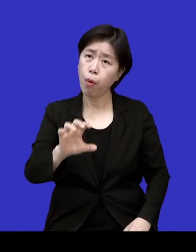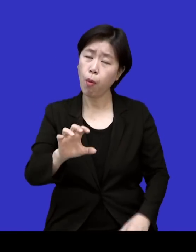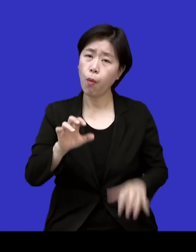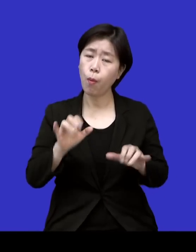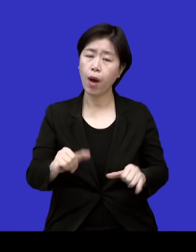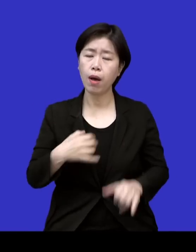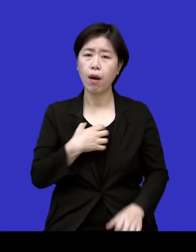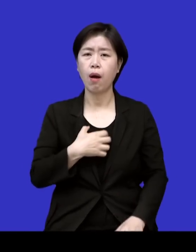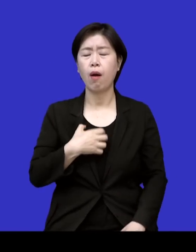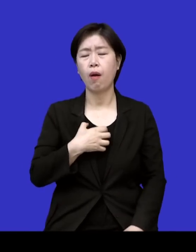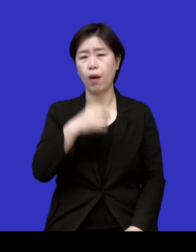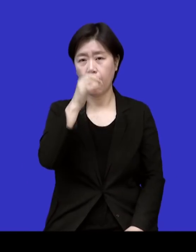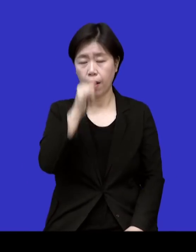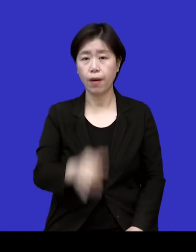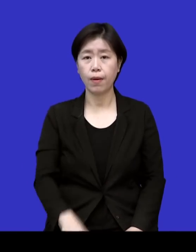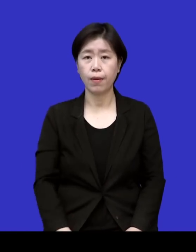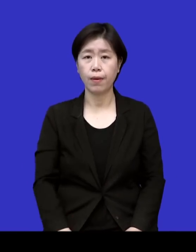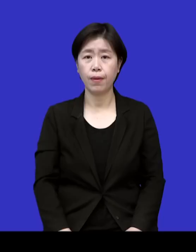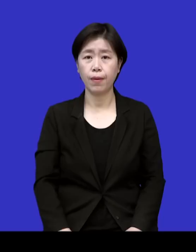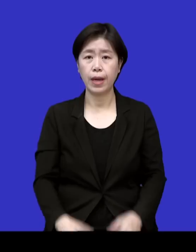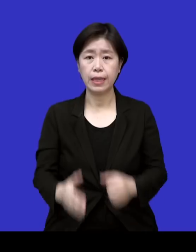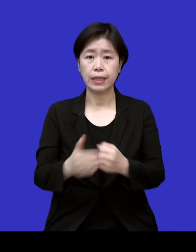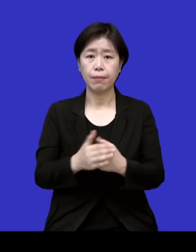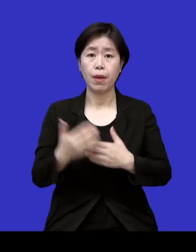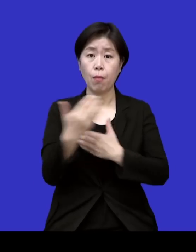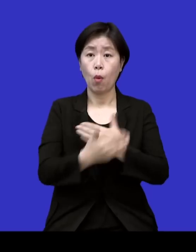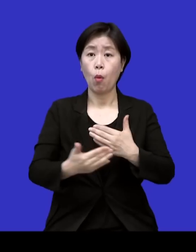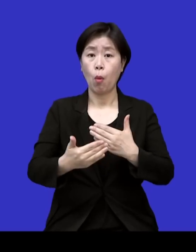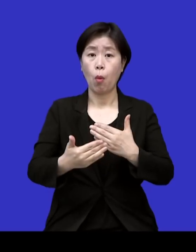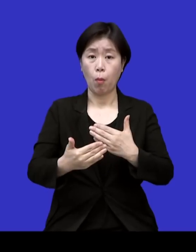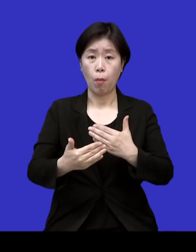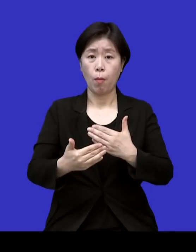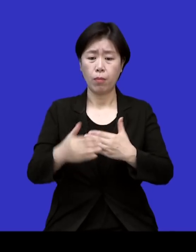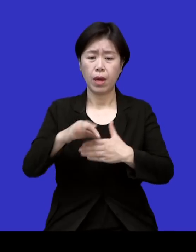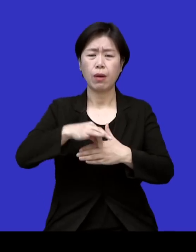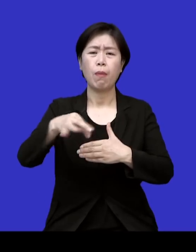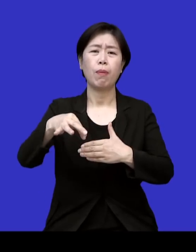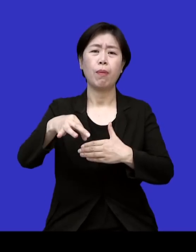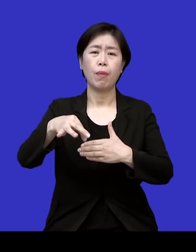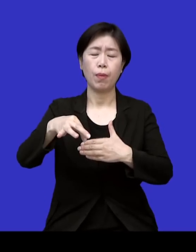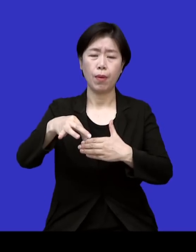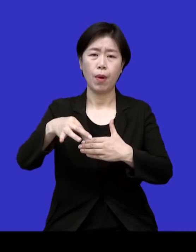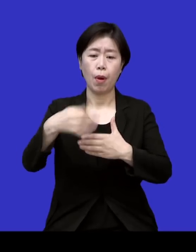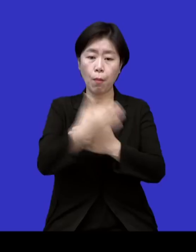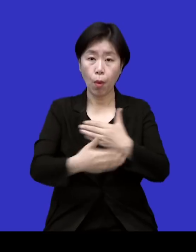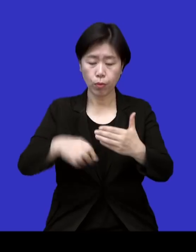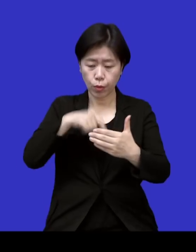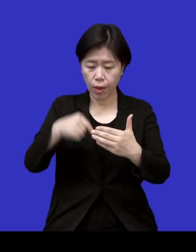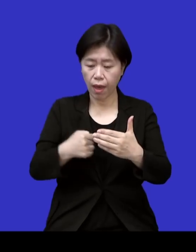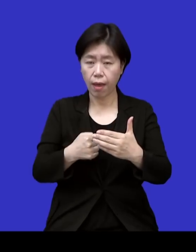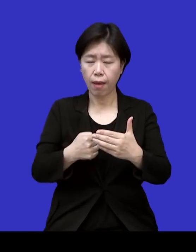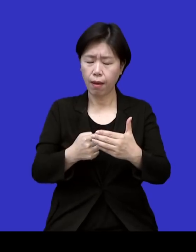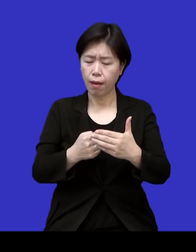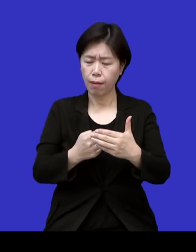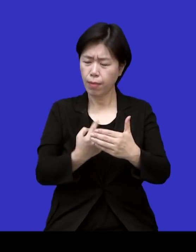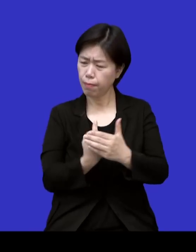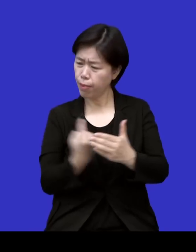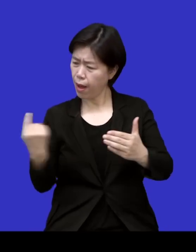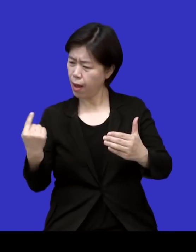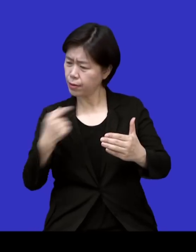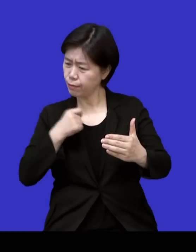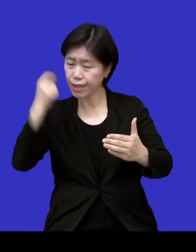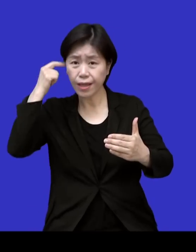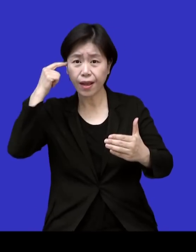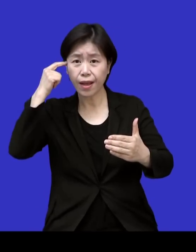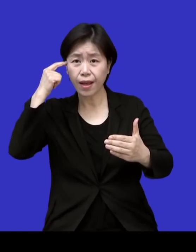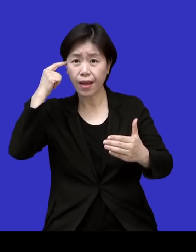네. 그래서 이 몸에서 도망가고 싶어져요. 그러니까 내가 혼자 있어도 혼자 그 몸에 계속 갇혀 있는